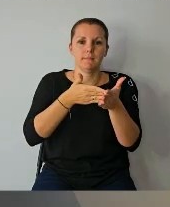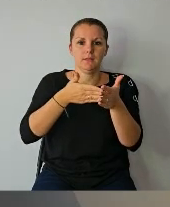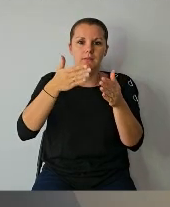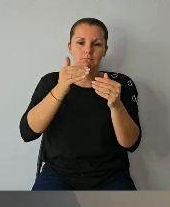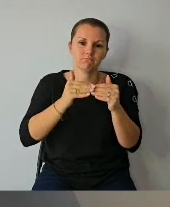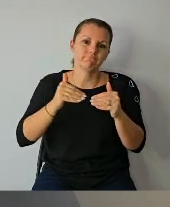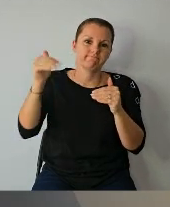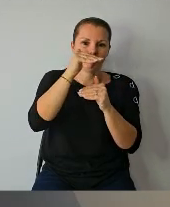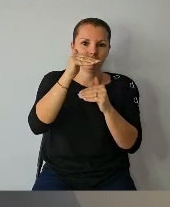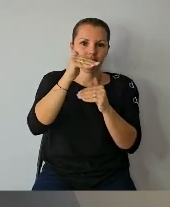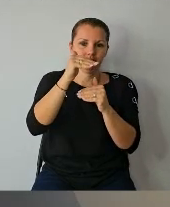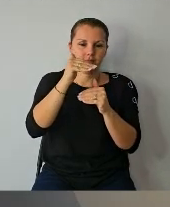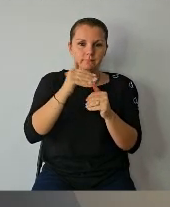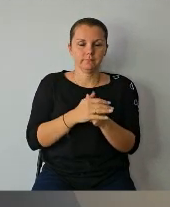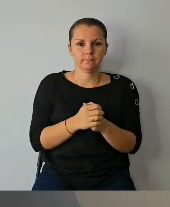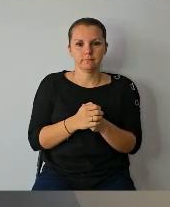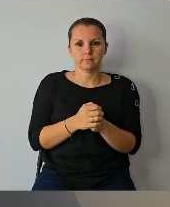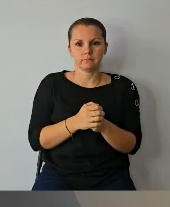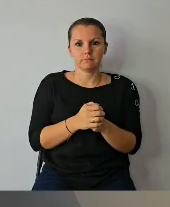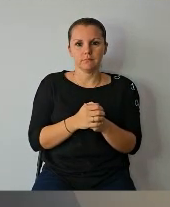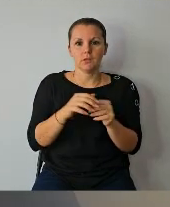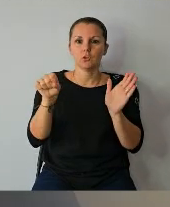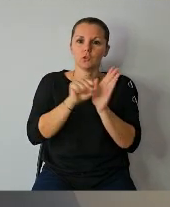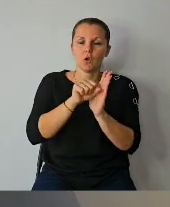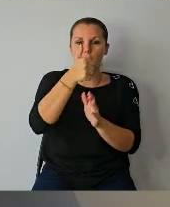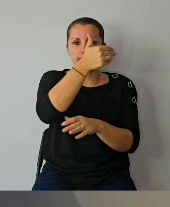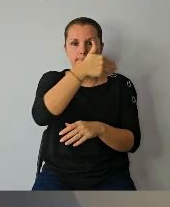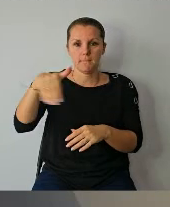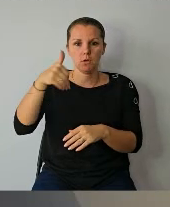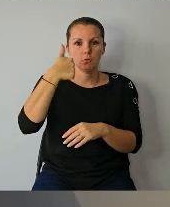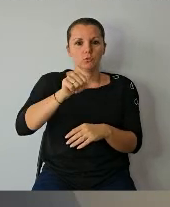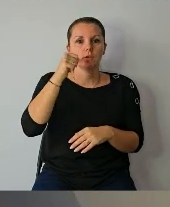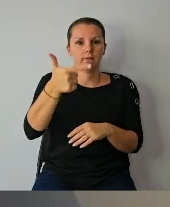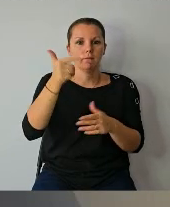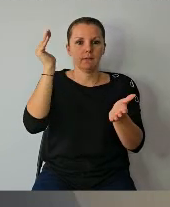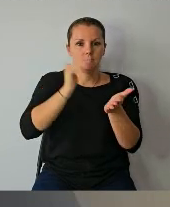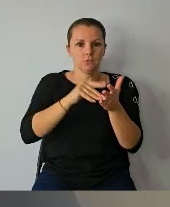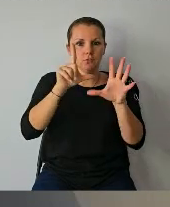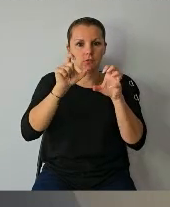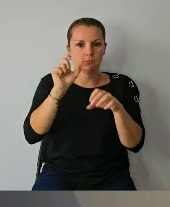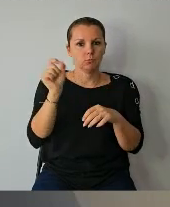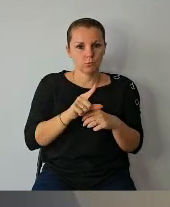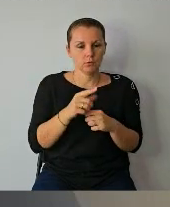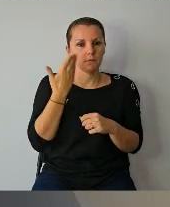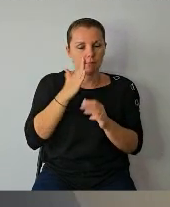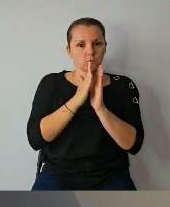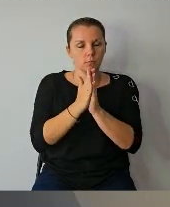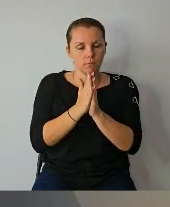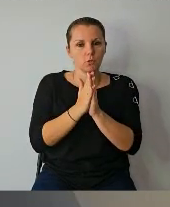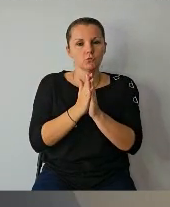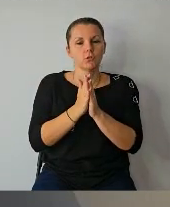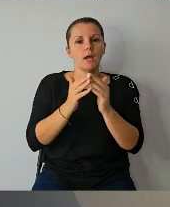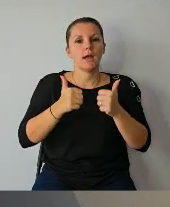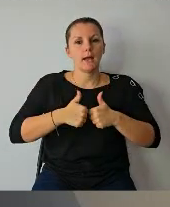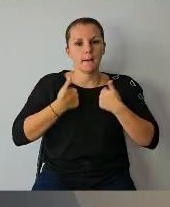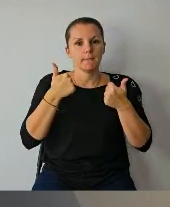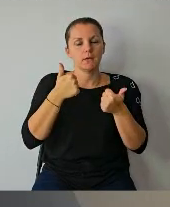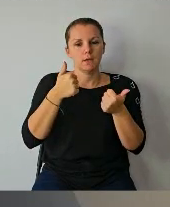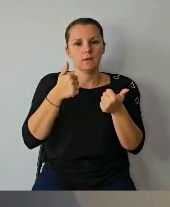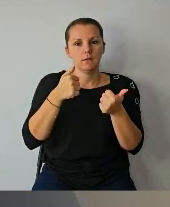budżet z tej kwoty pierwotnej do 1 102 700 złotych. I bardzo też proszę o to, żeby